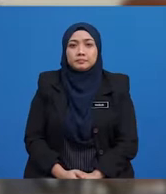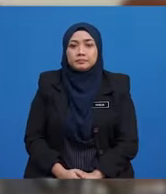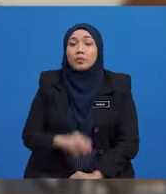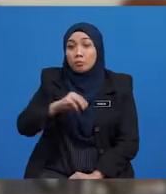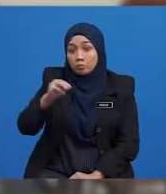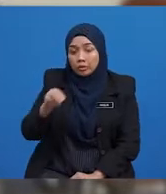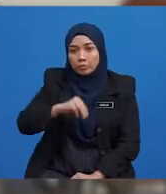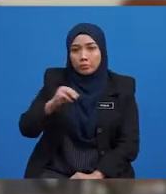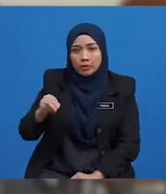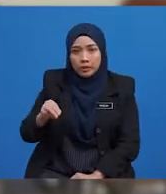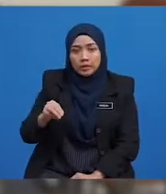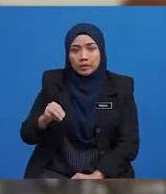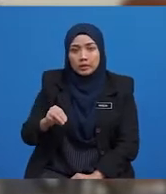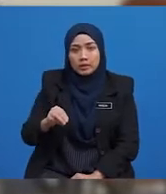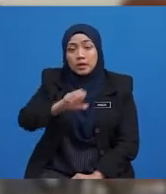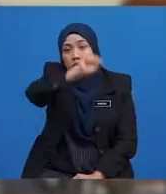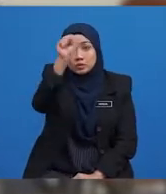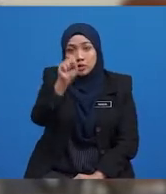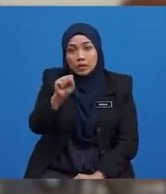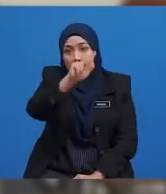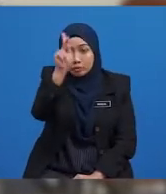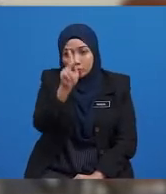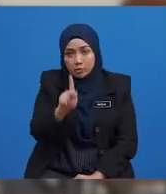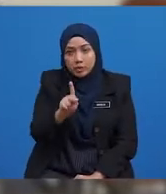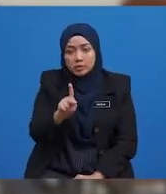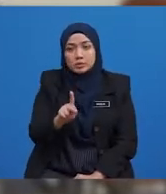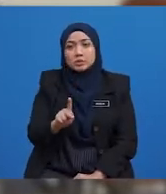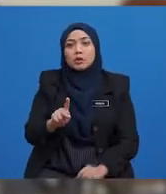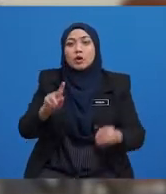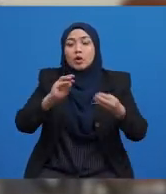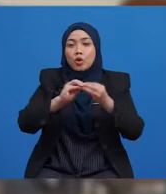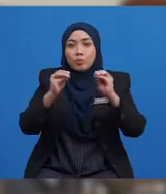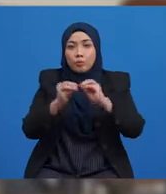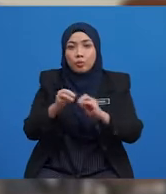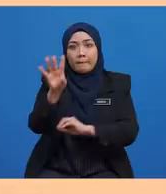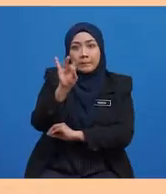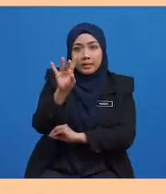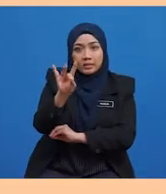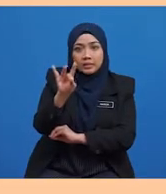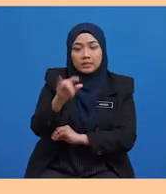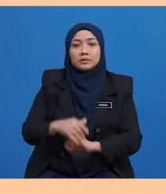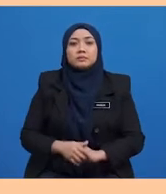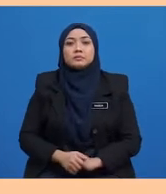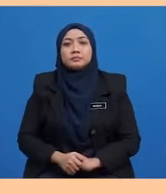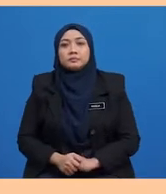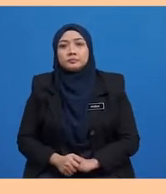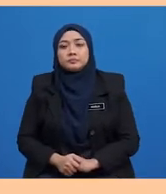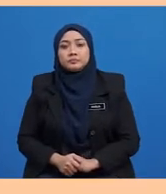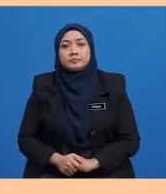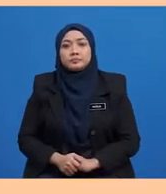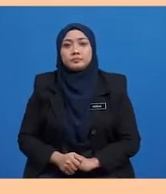murid-murid, soalan seterusnya berbunyi seperti berikut. Dalam sebuah